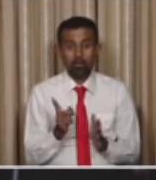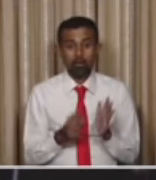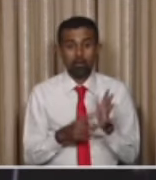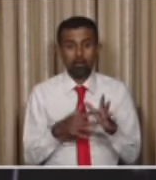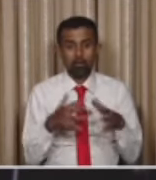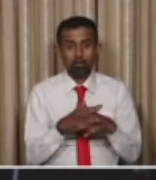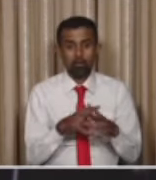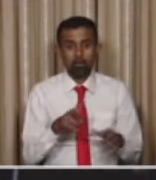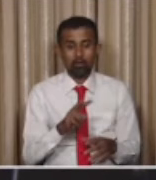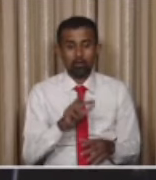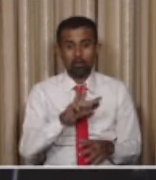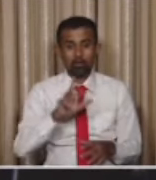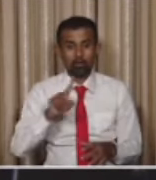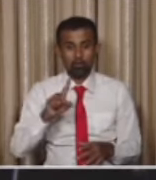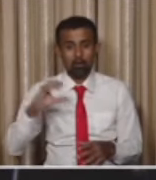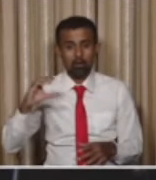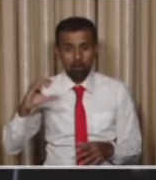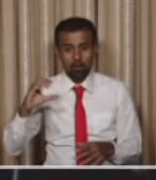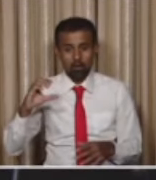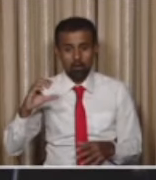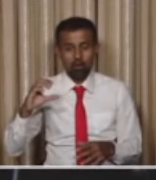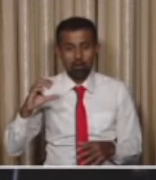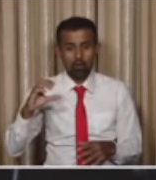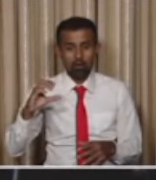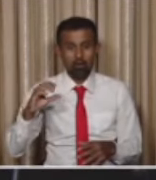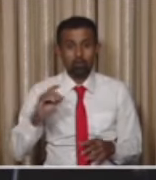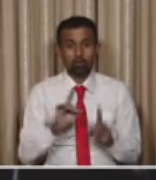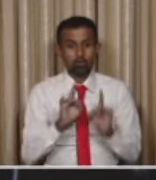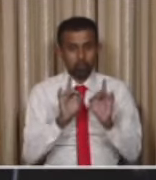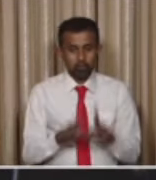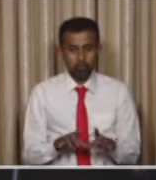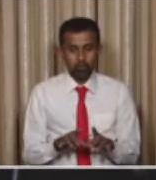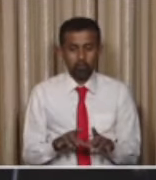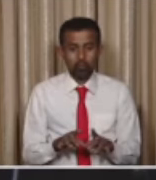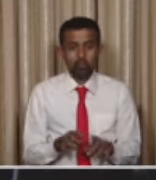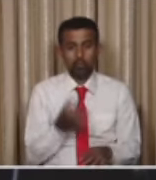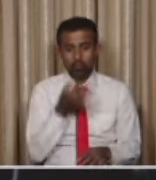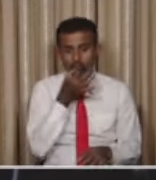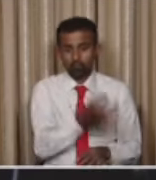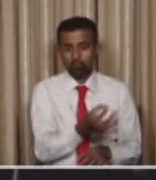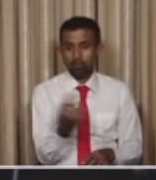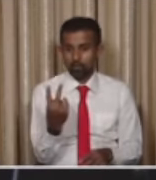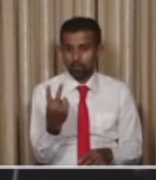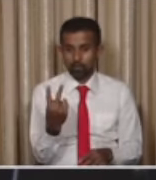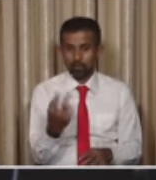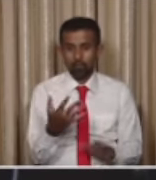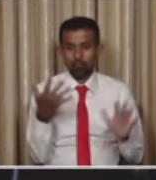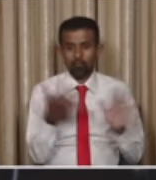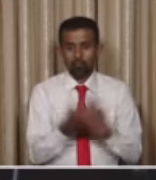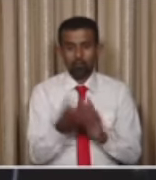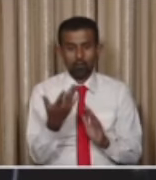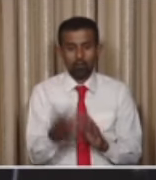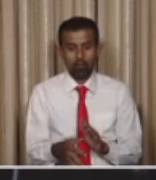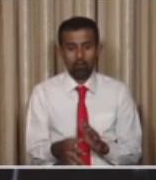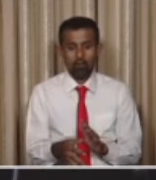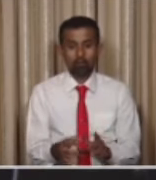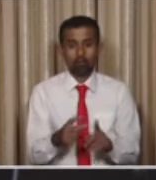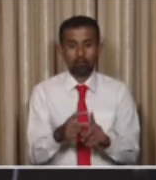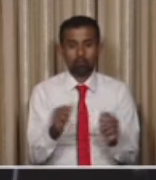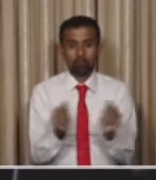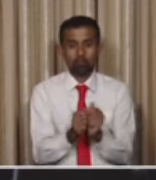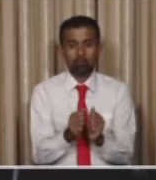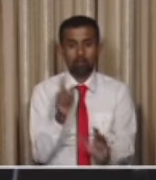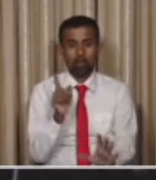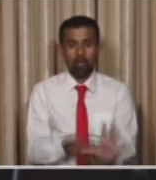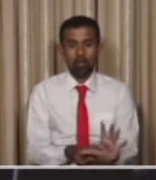සංග්‍රහයේ 291 ආ වගන්තියේ විෂයපතියට වැටෙන නිසා ඒ අනුව චෝදනා දෙකටම වරද කරලා බරපතල වැඩ ඇතුව